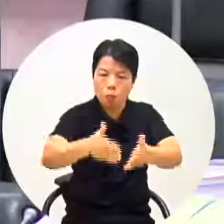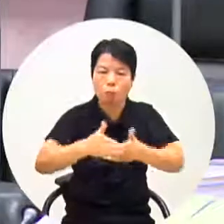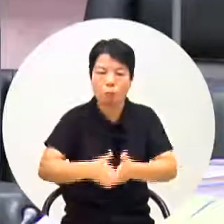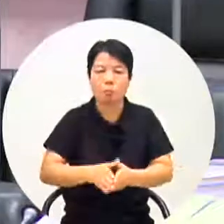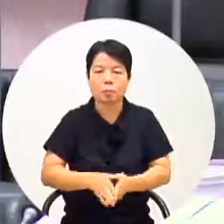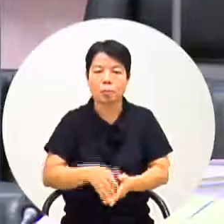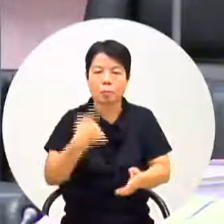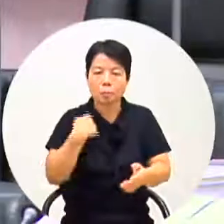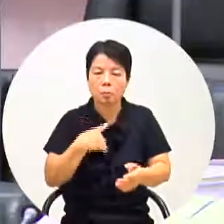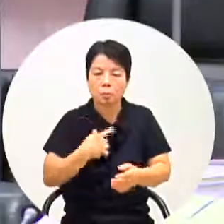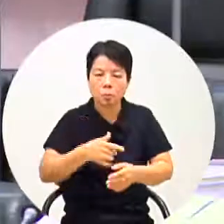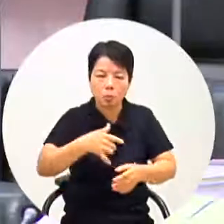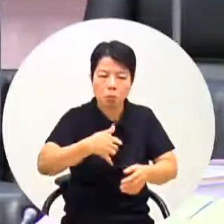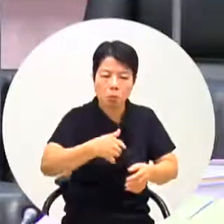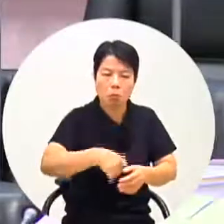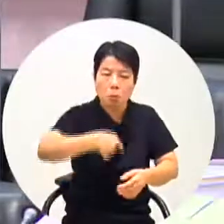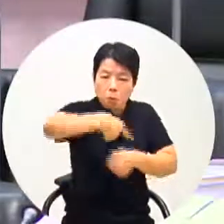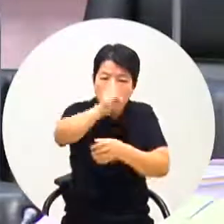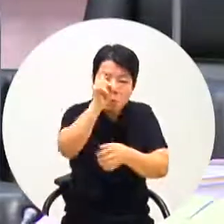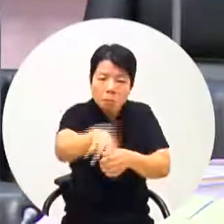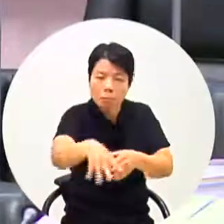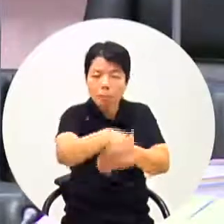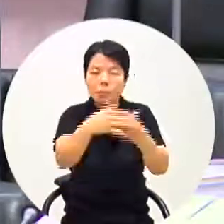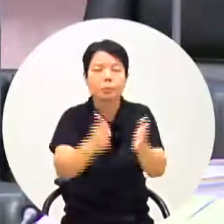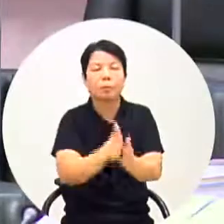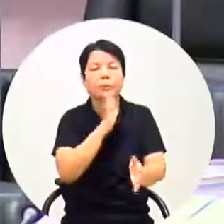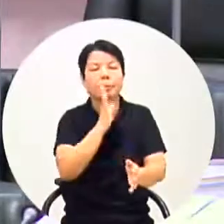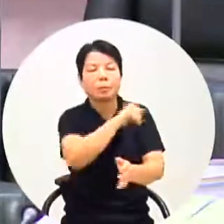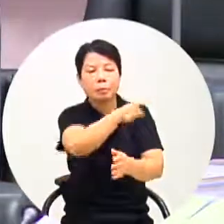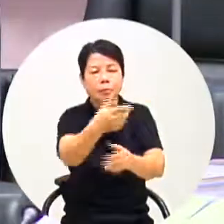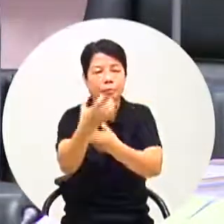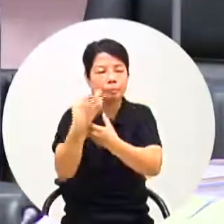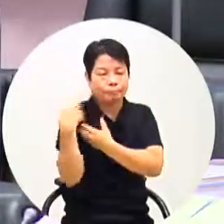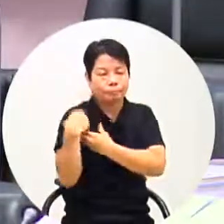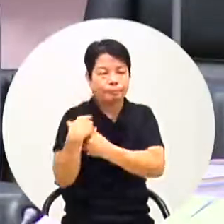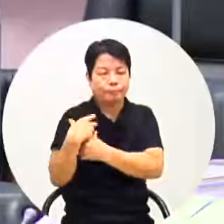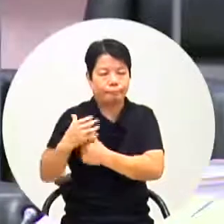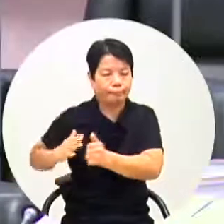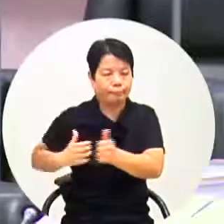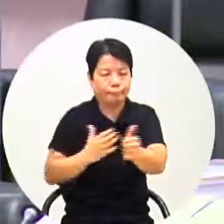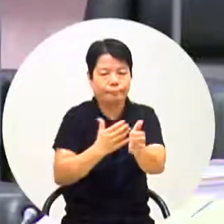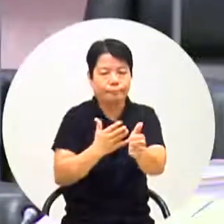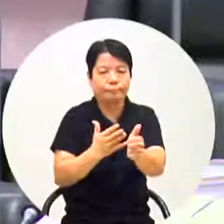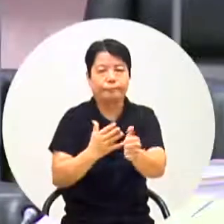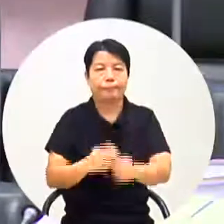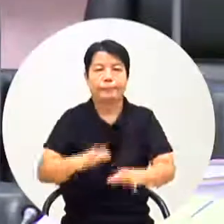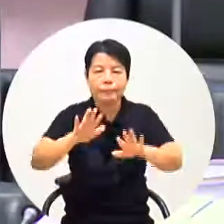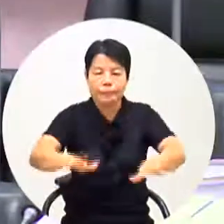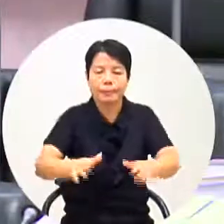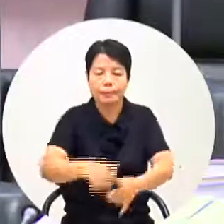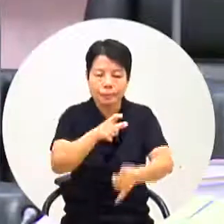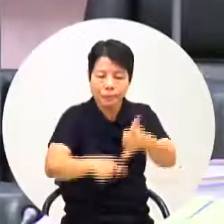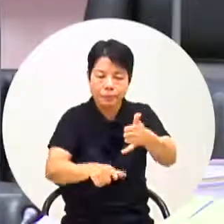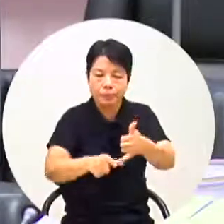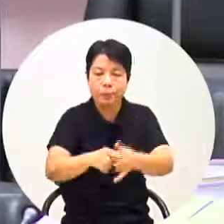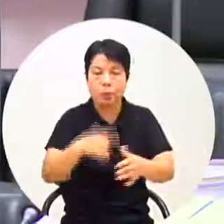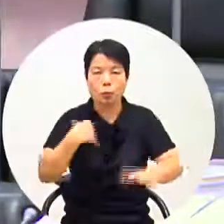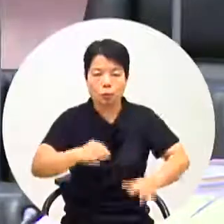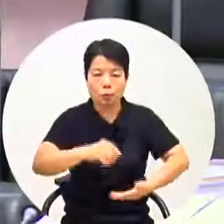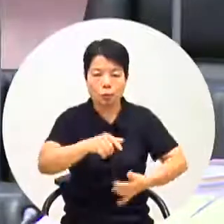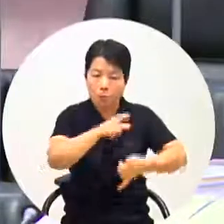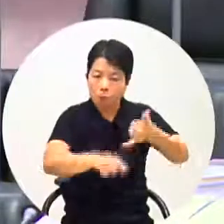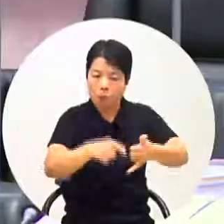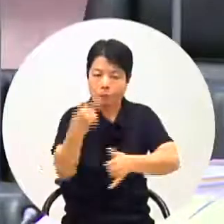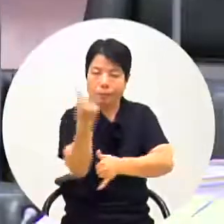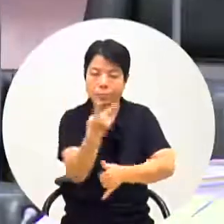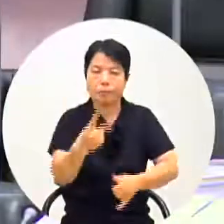所以是应该是火车头跟领头羊的这些功能。我想建议两个案啊，局长，不是这个是